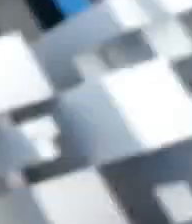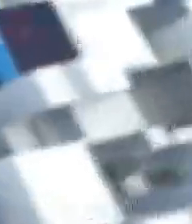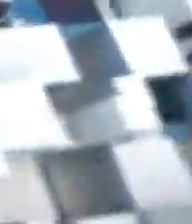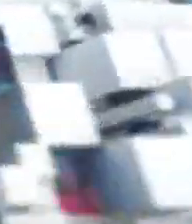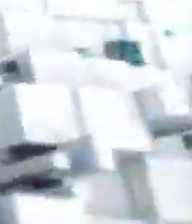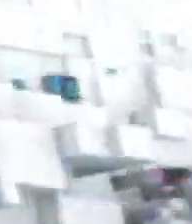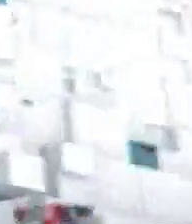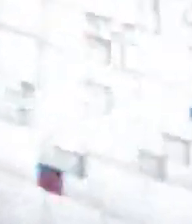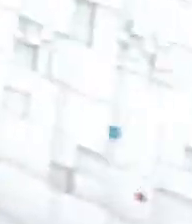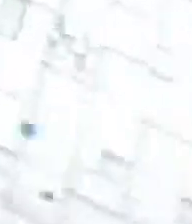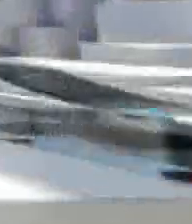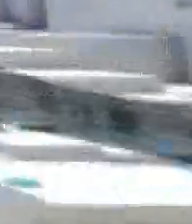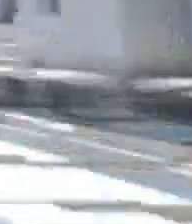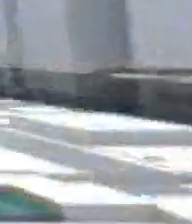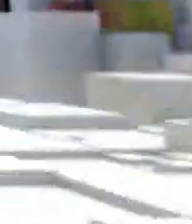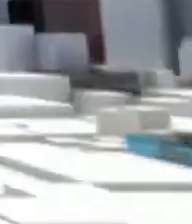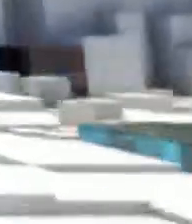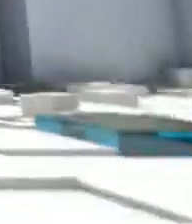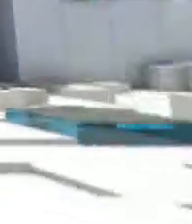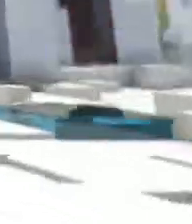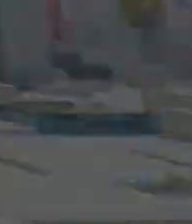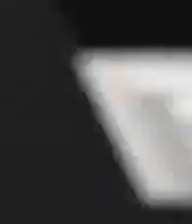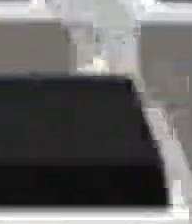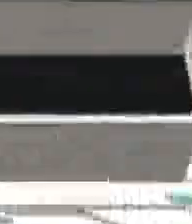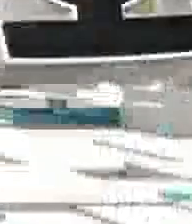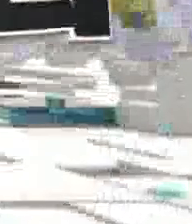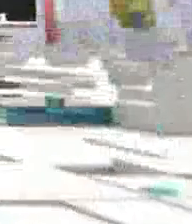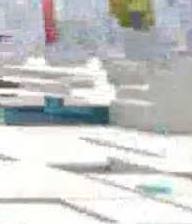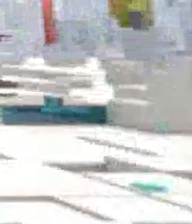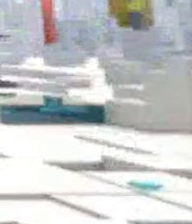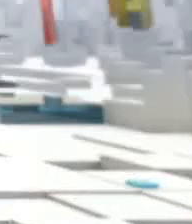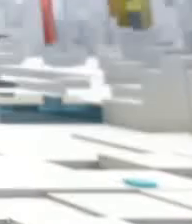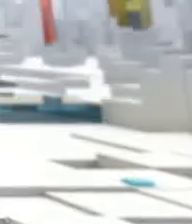oo 야 으